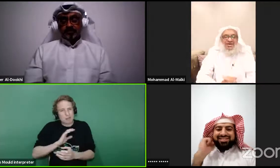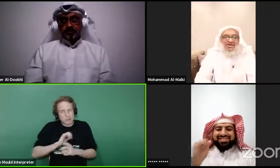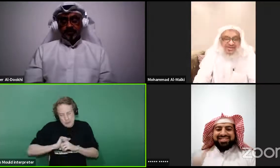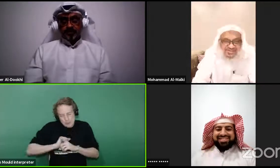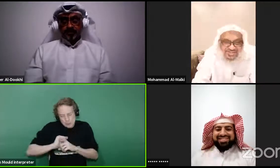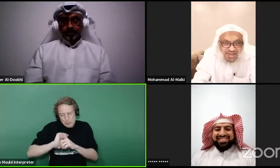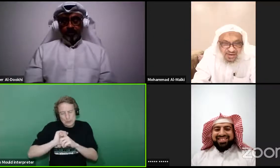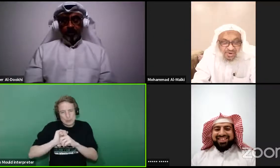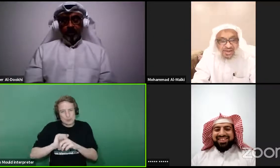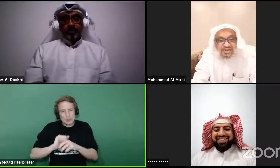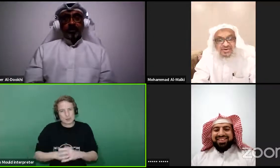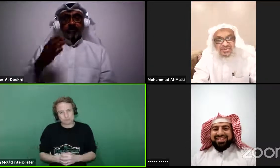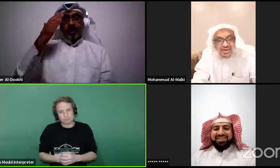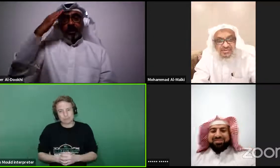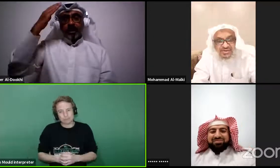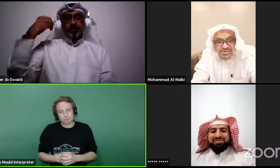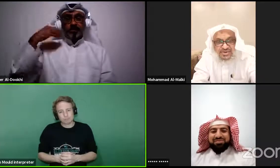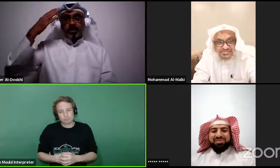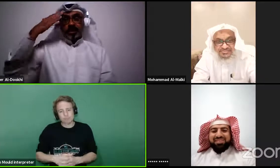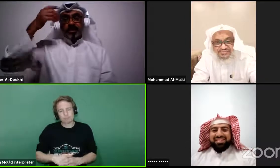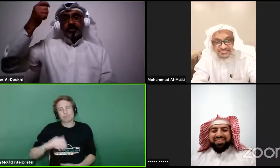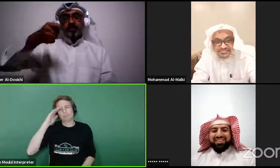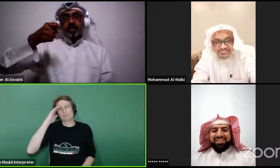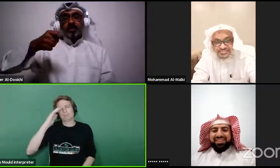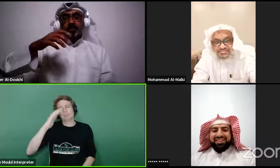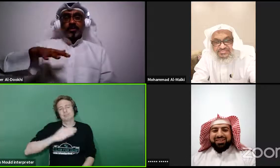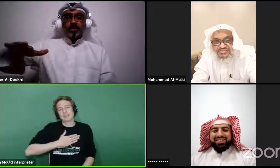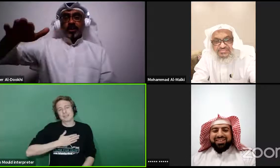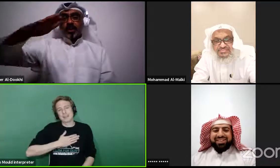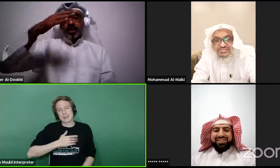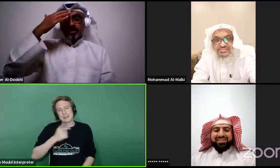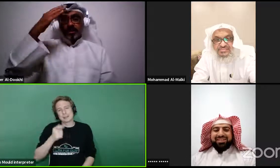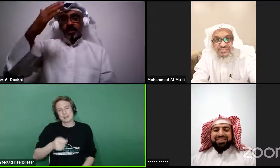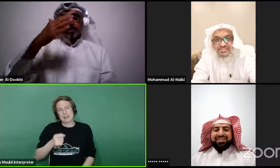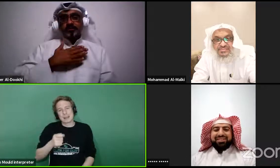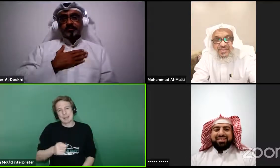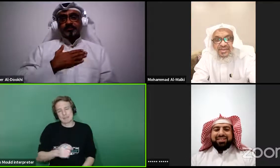جزاكم الله خير. السلام عليكم ورحمة الله. عليكم السلام.